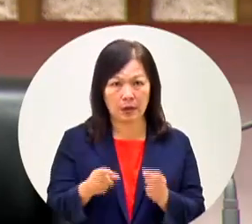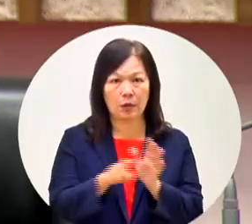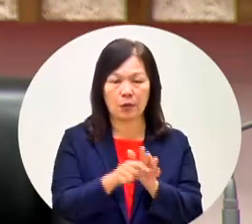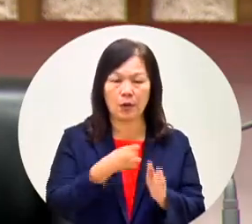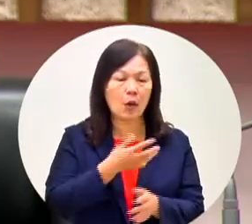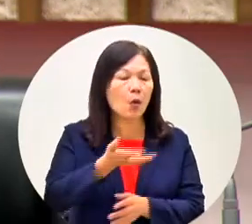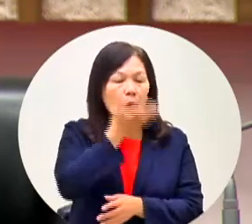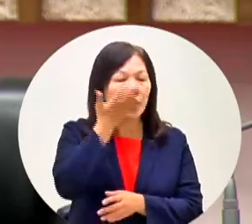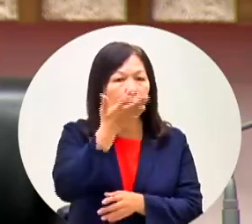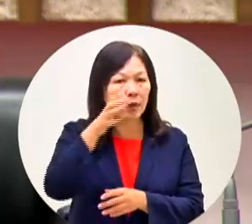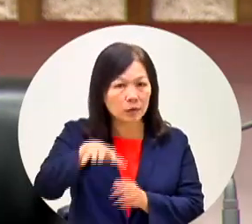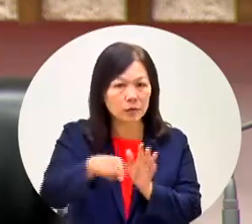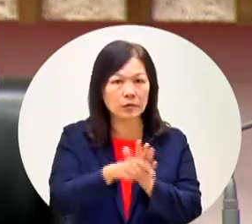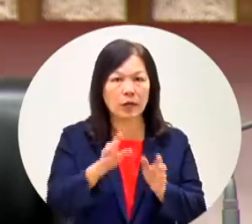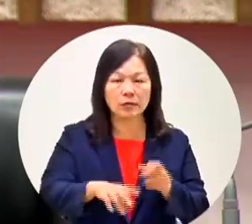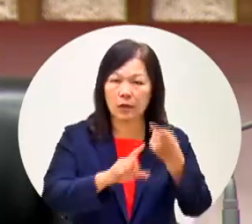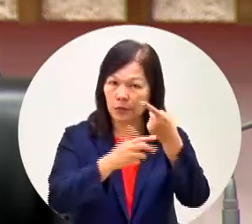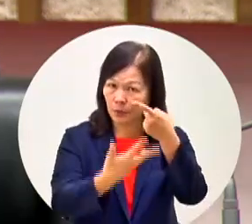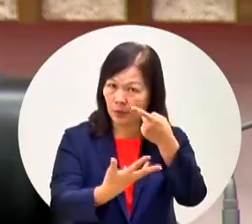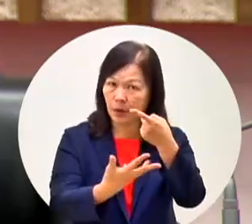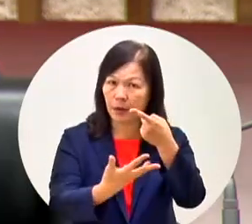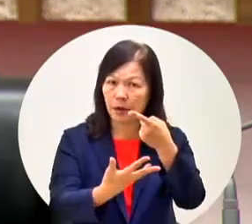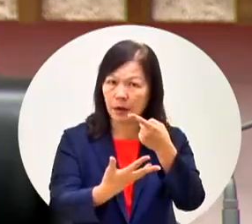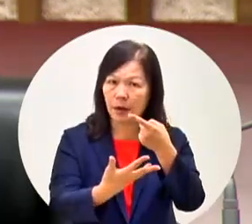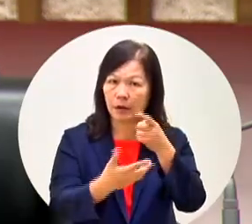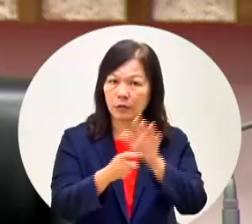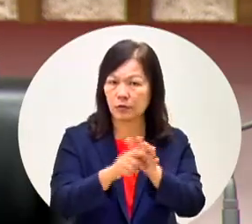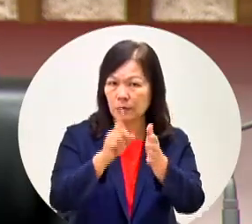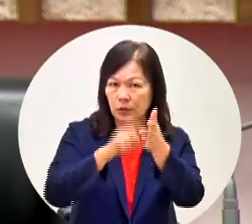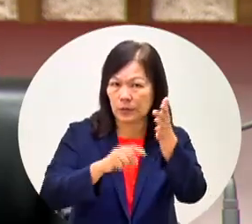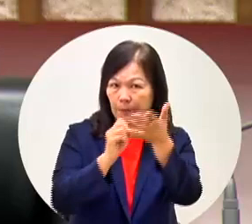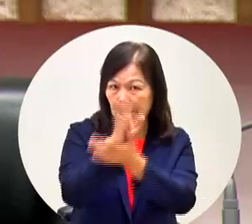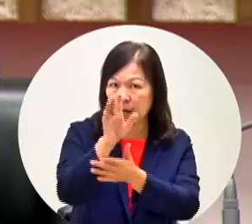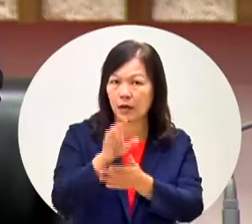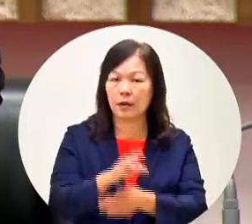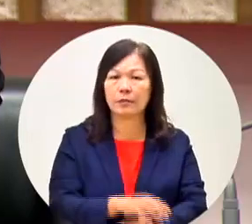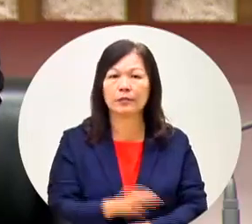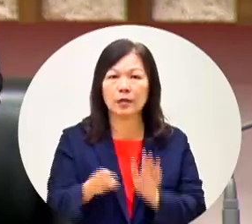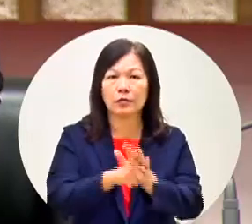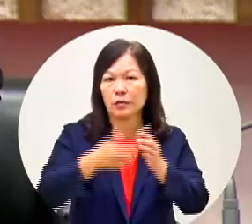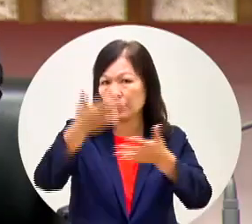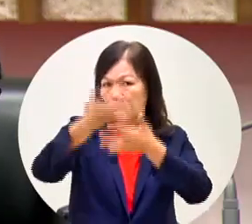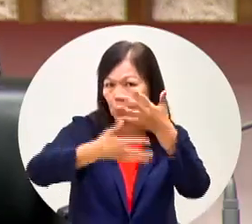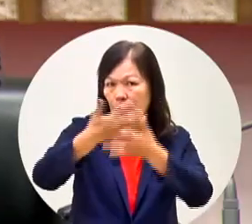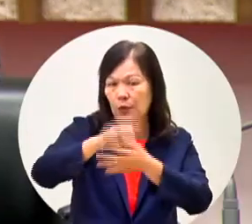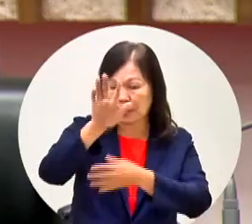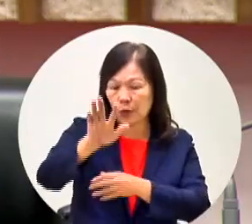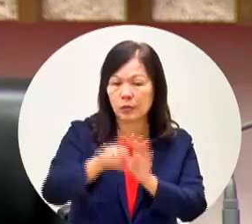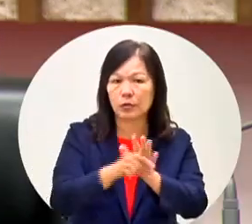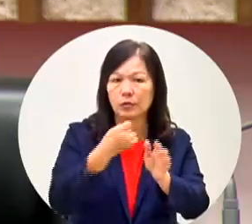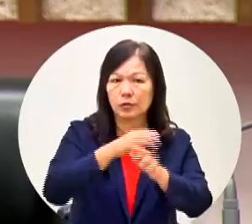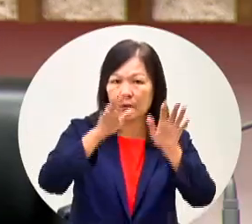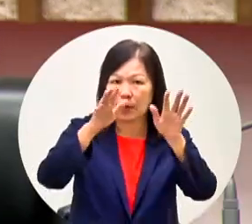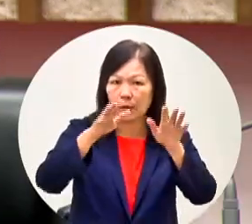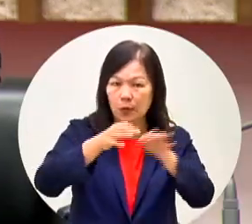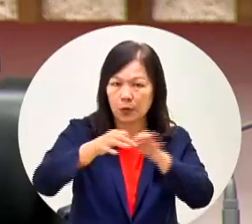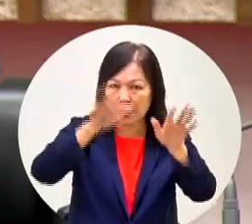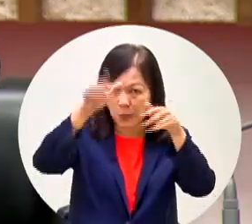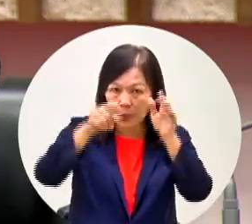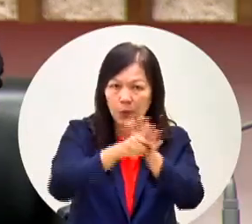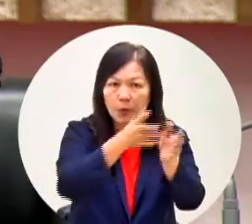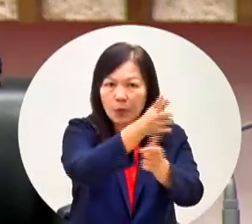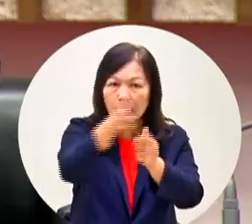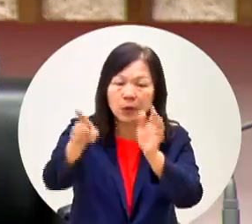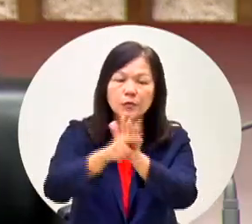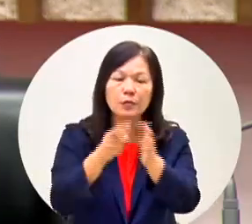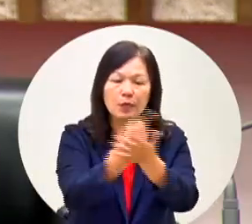1月8号。的简报当中，就是我们画面上看到的广招四方客，告急万众游哈，这个简报我相信市